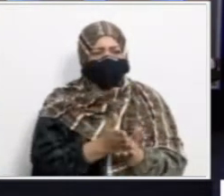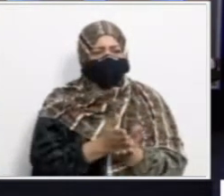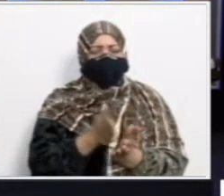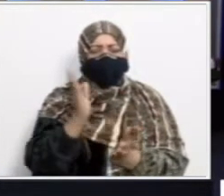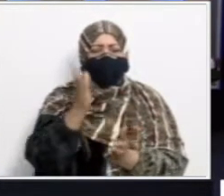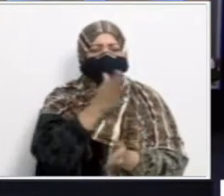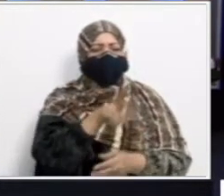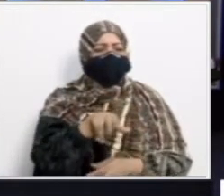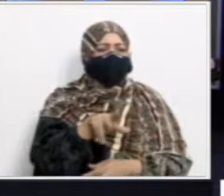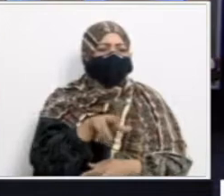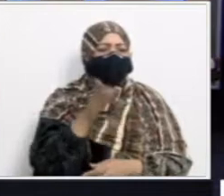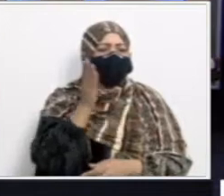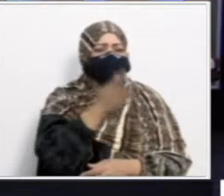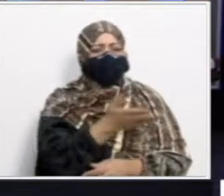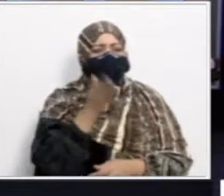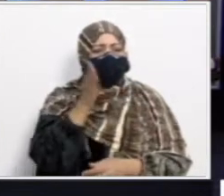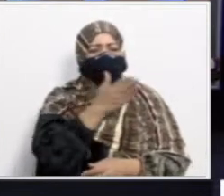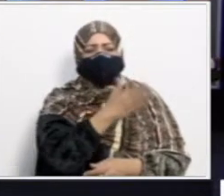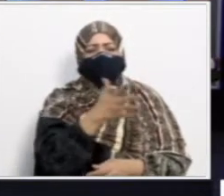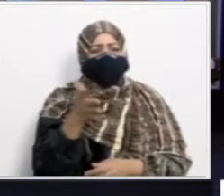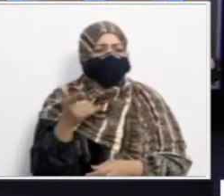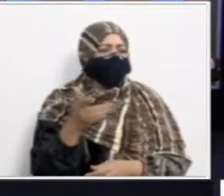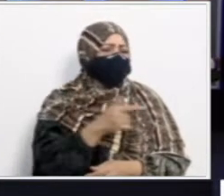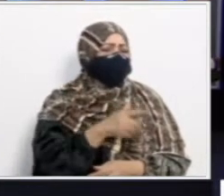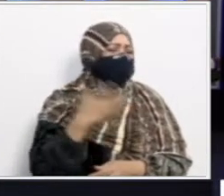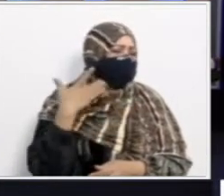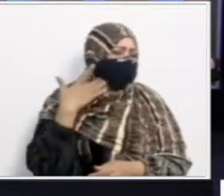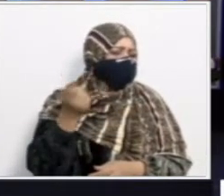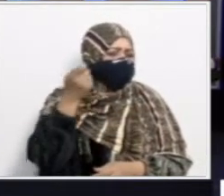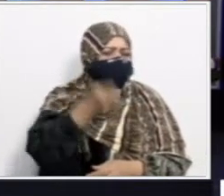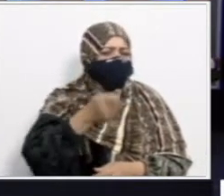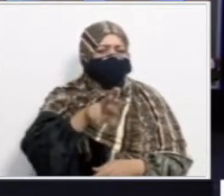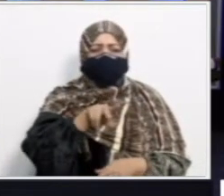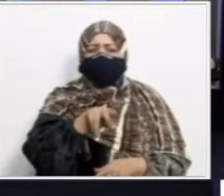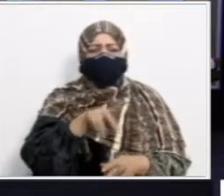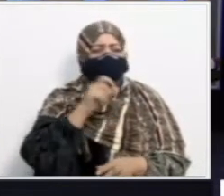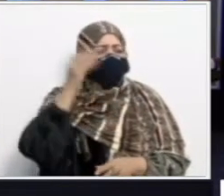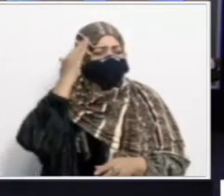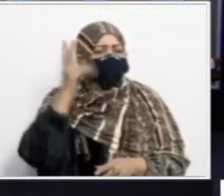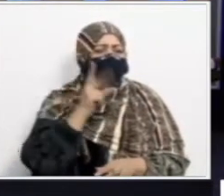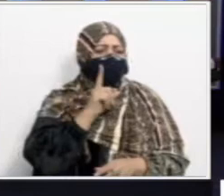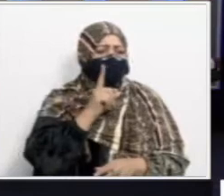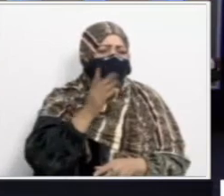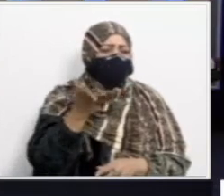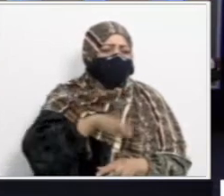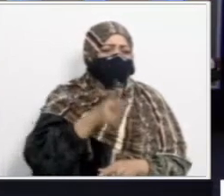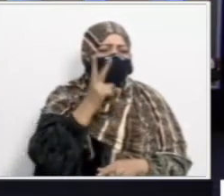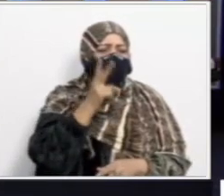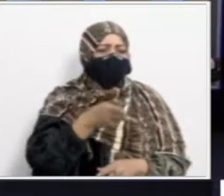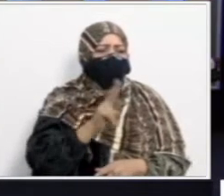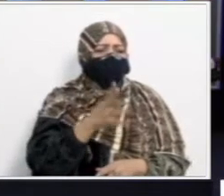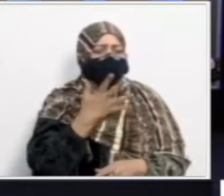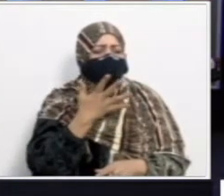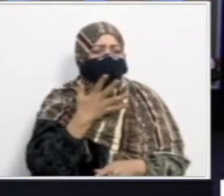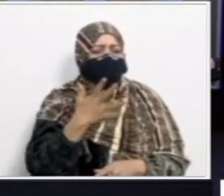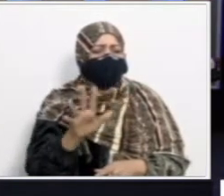في عيد لا في مناسبة، لا من وفاة الوالدة 2015 ما تلاقيناش كما تقول يا شيخ سامحني في مكان واحد